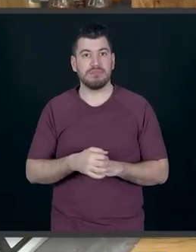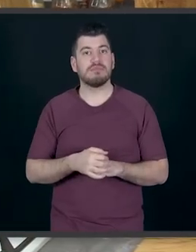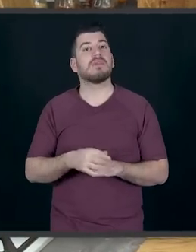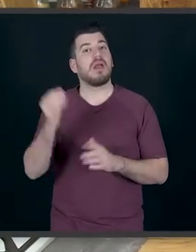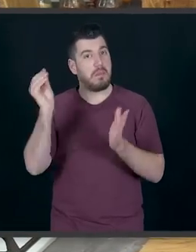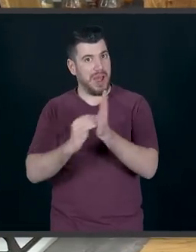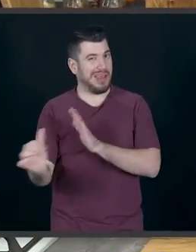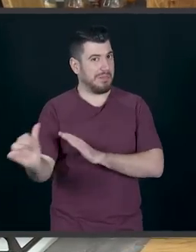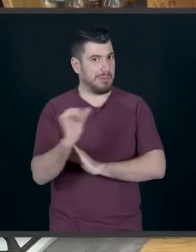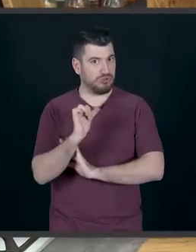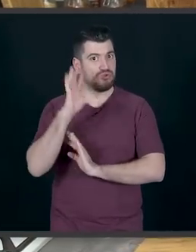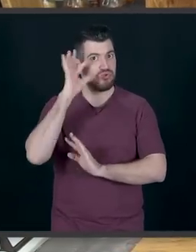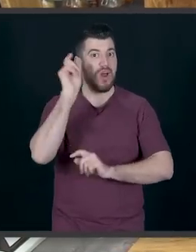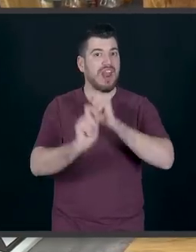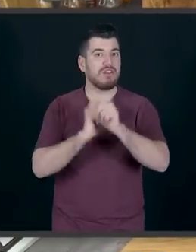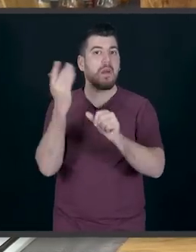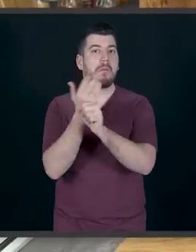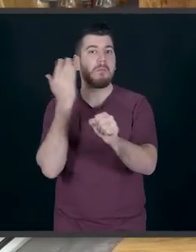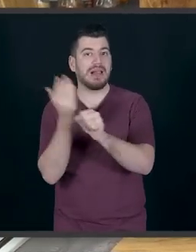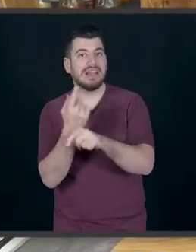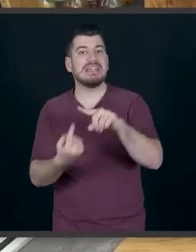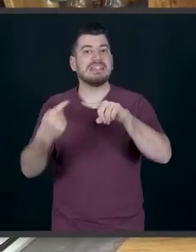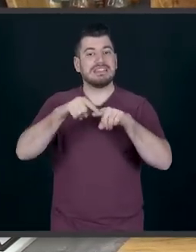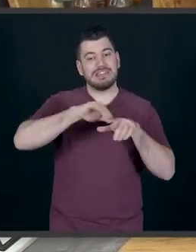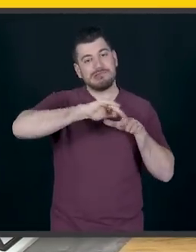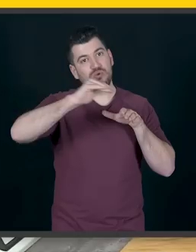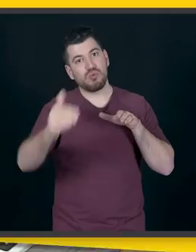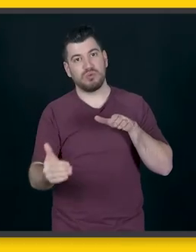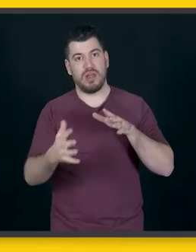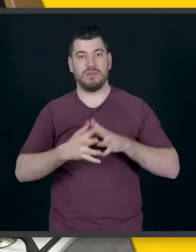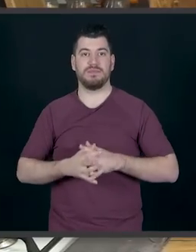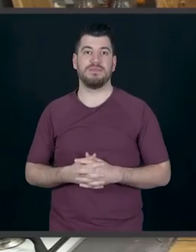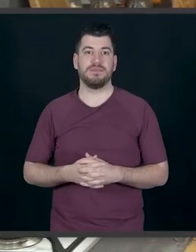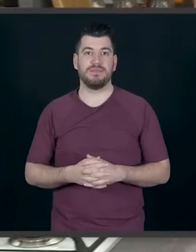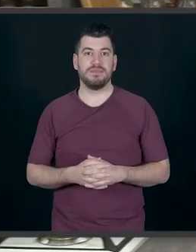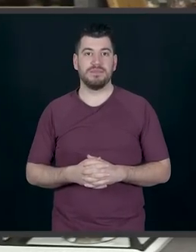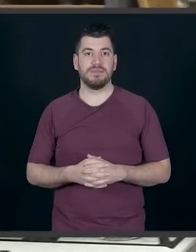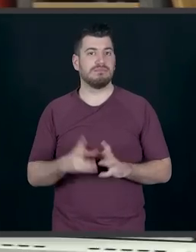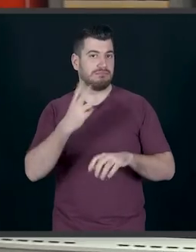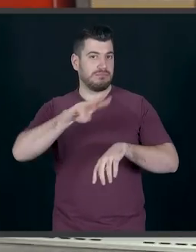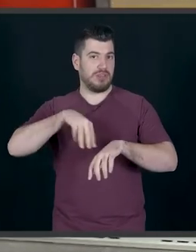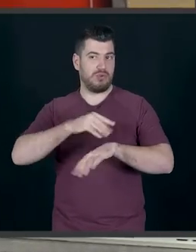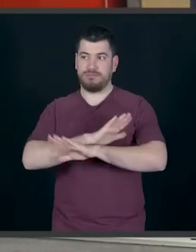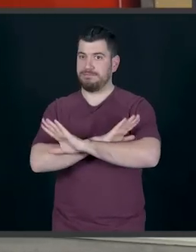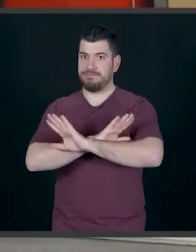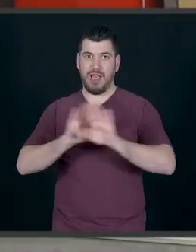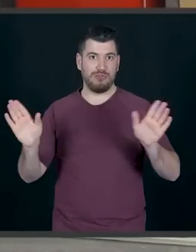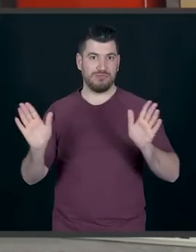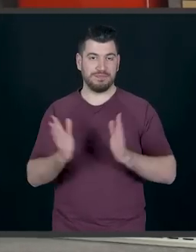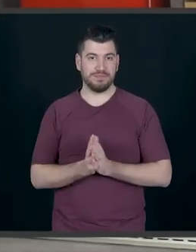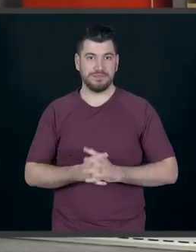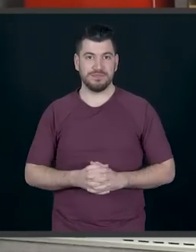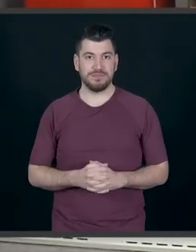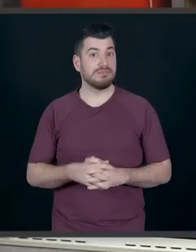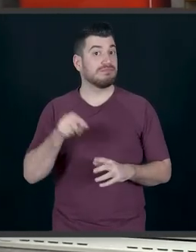Ραντεβού πίσω για να ετοιμάσουμε τις πατάτες και το γλάσο από πάνω. Οι 3 ωρίτσες έχουν περάσει. Οπότε,